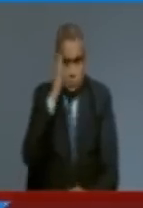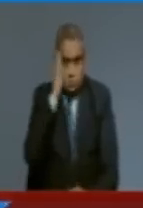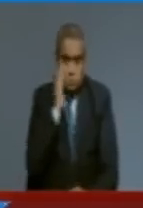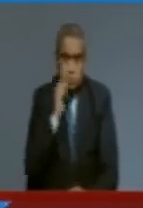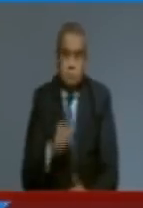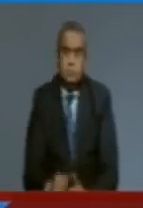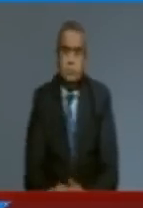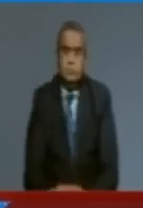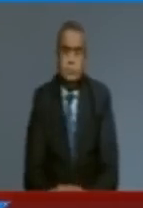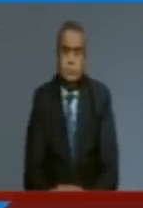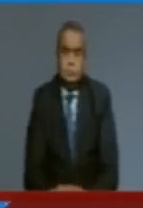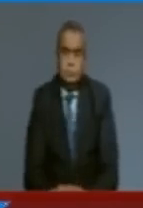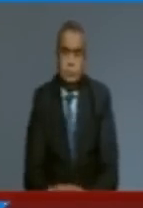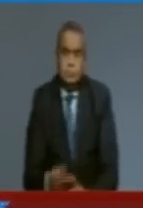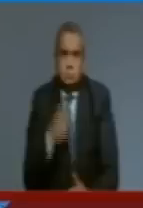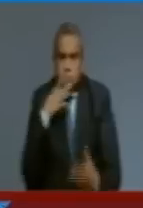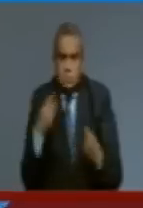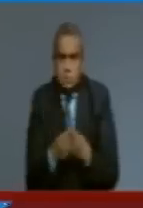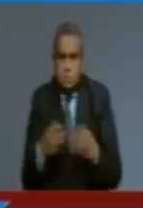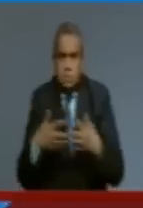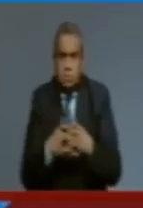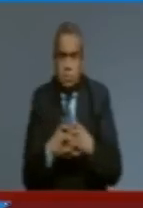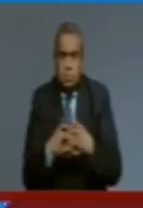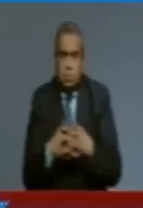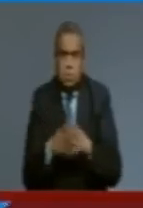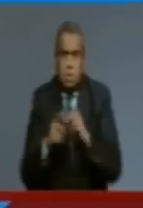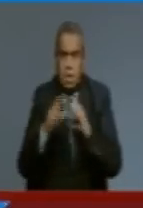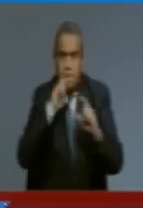أن مشاركين في بنكنا